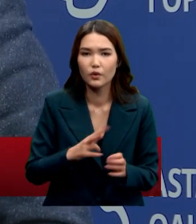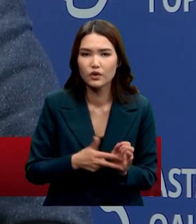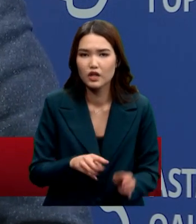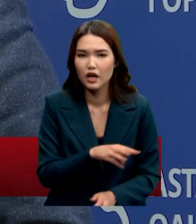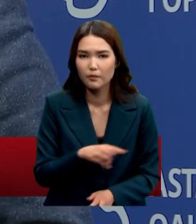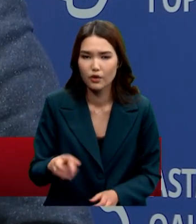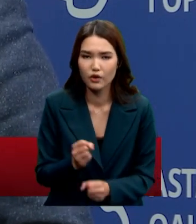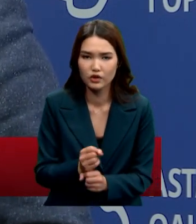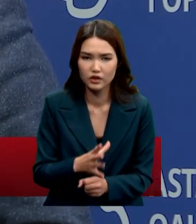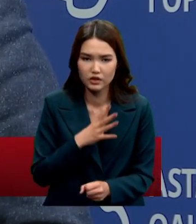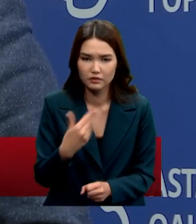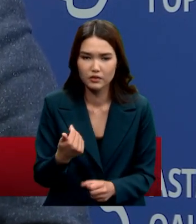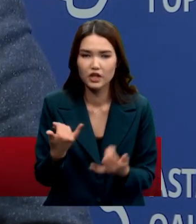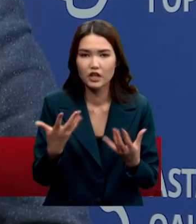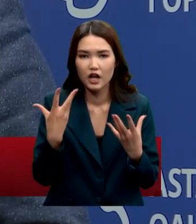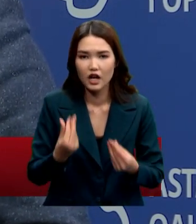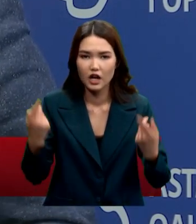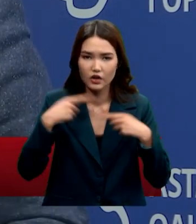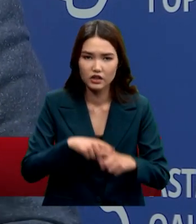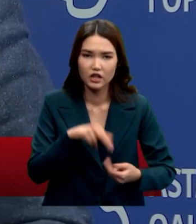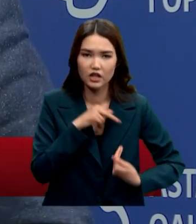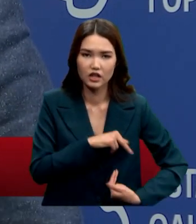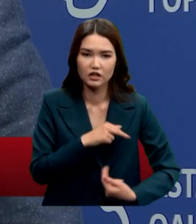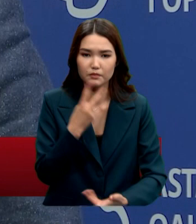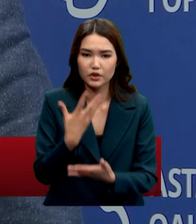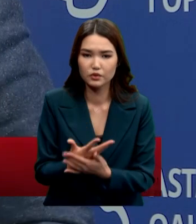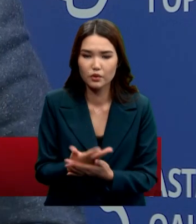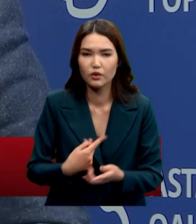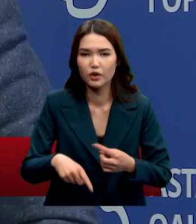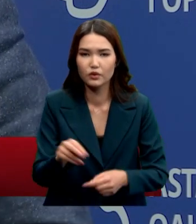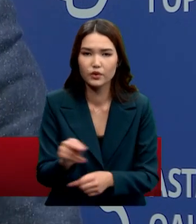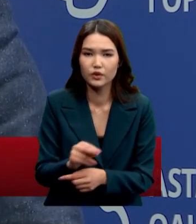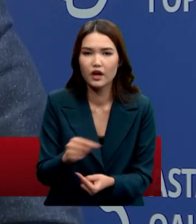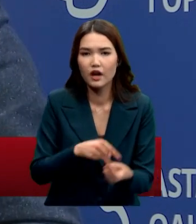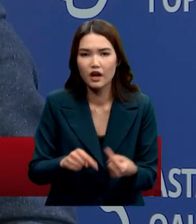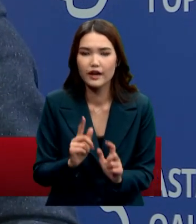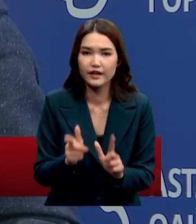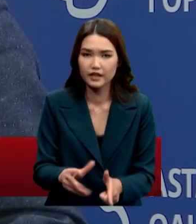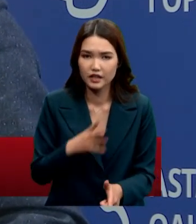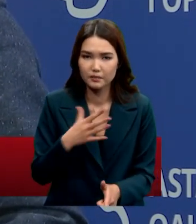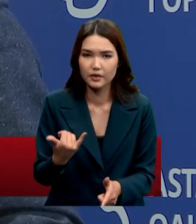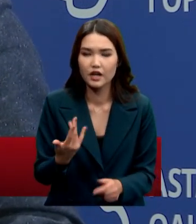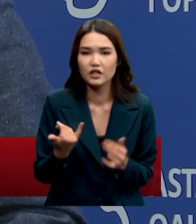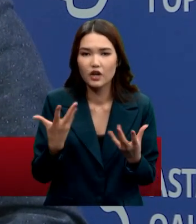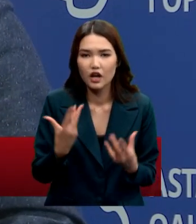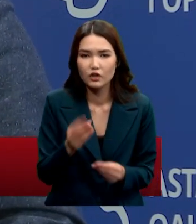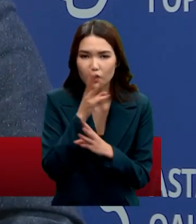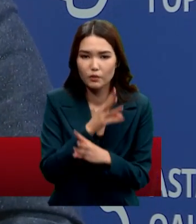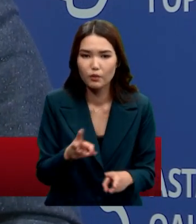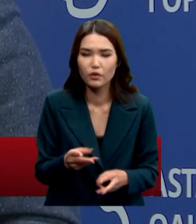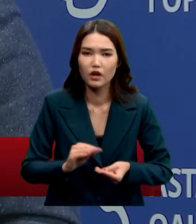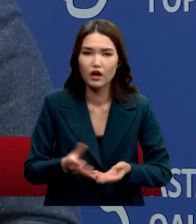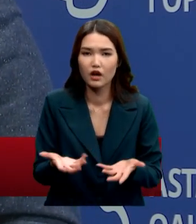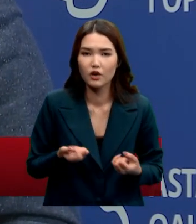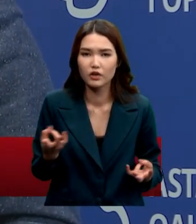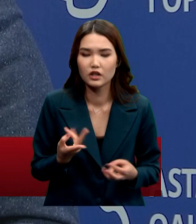теңгеге жасалған еді. Біз қондырғыларға техникалық қызмет көрсетіп, сынып қалса жөндеумен айналысамыз деп келістік қой. Неге біз қосалқы бөлшектерді алуымыз керек?